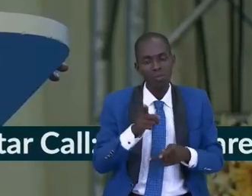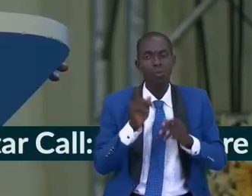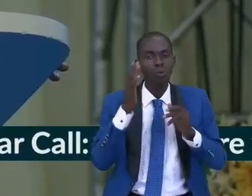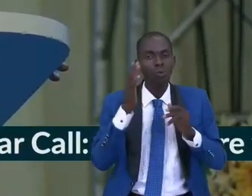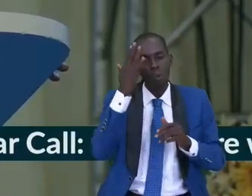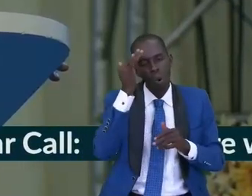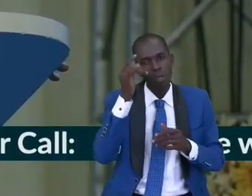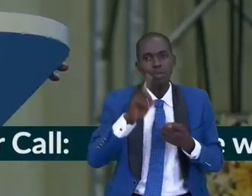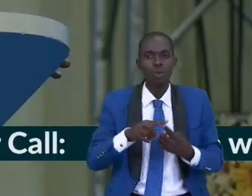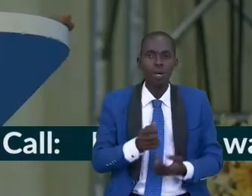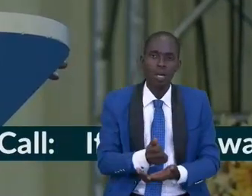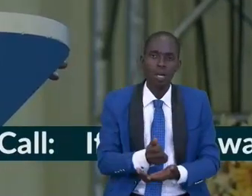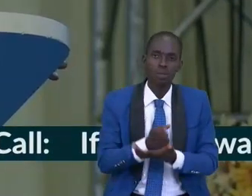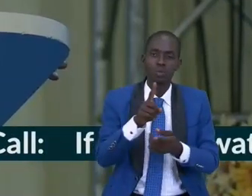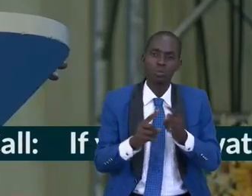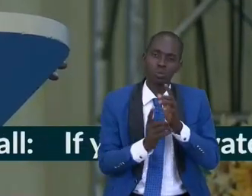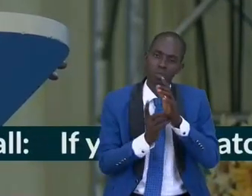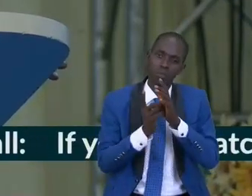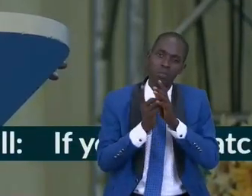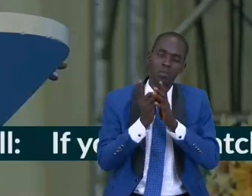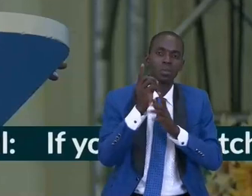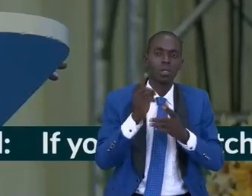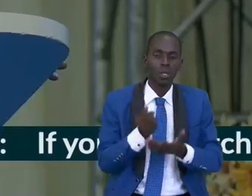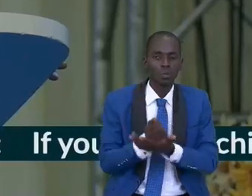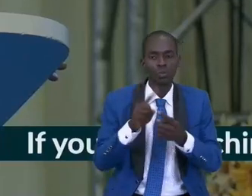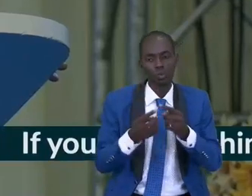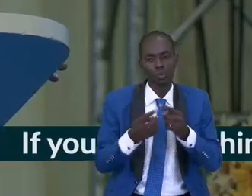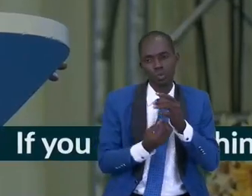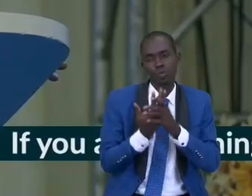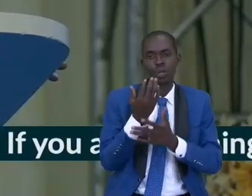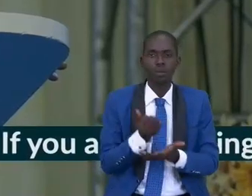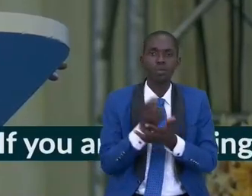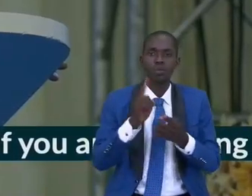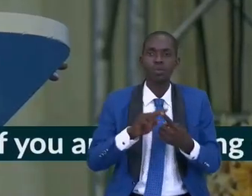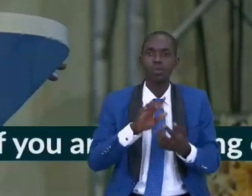donnez de concrètes informations sur votre vie.